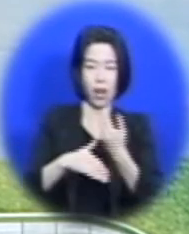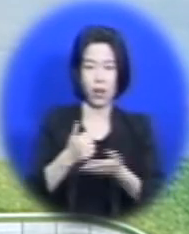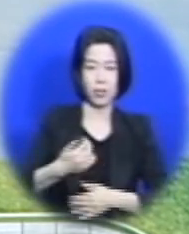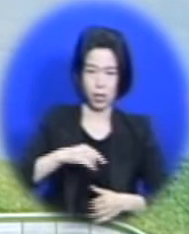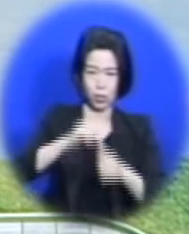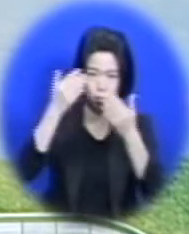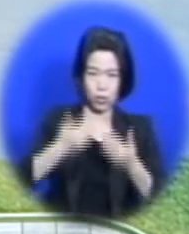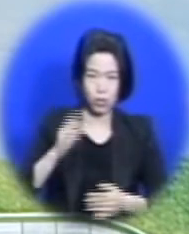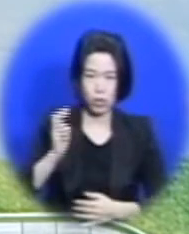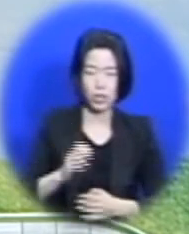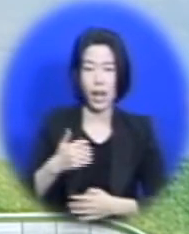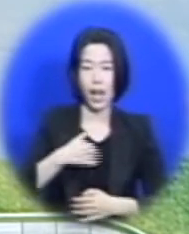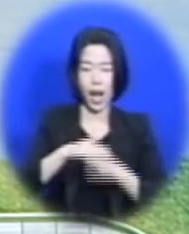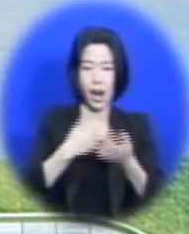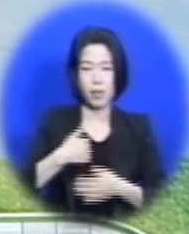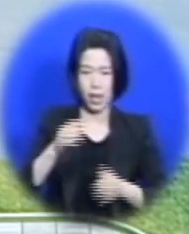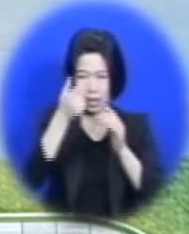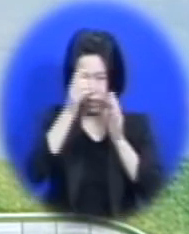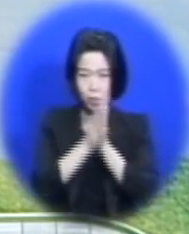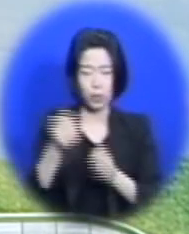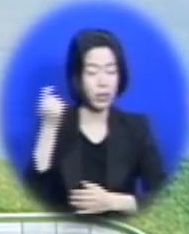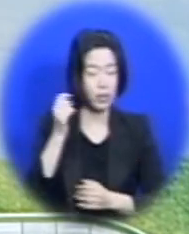구원하실 것이다. 하나님이 내 기도를 들으실 것이다.